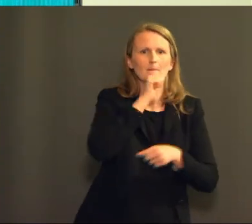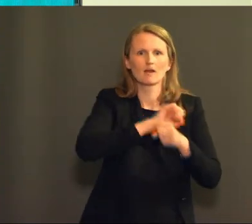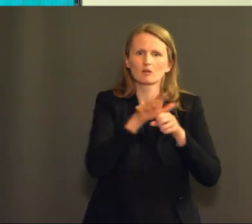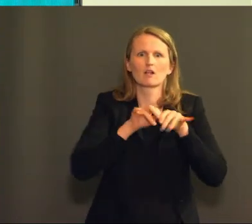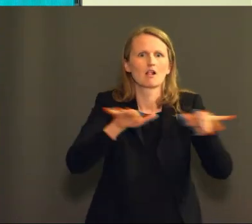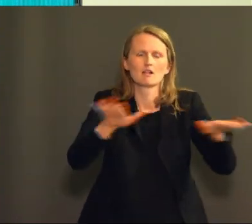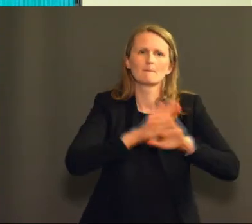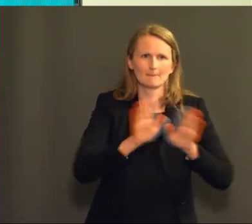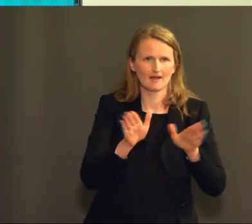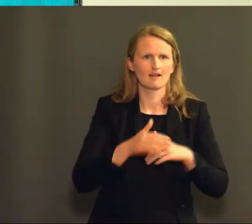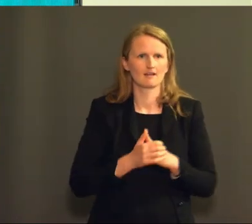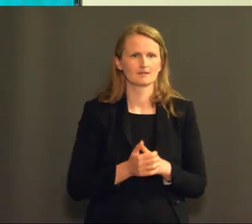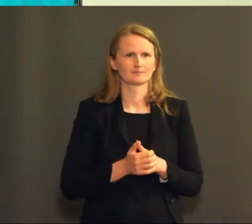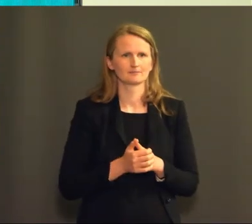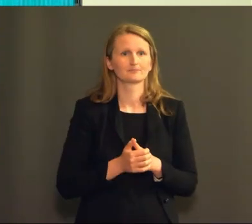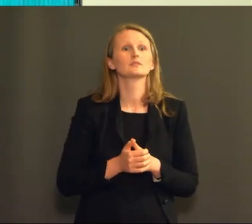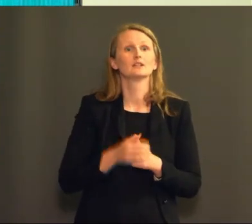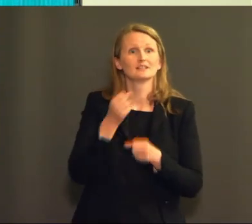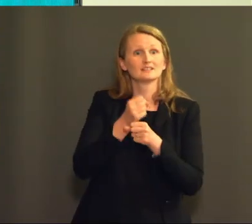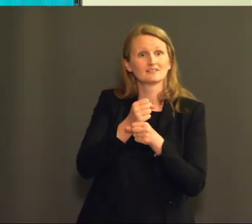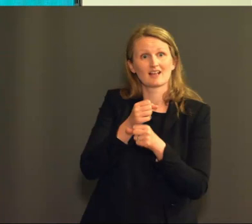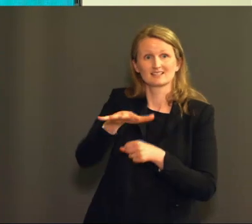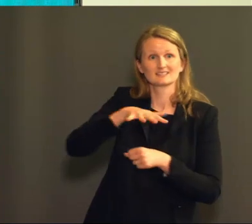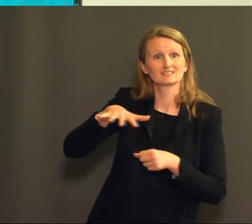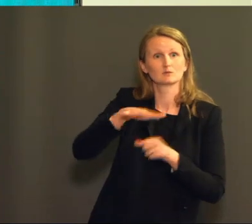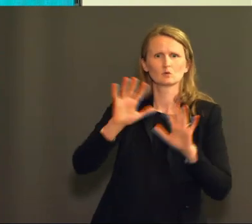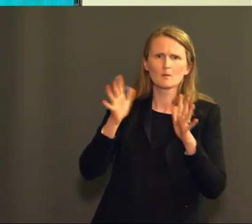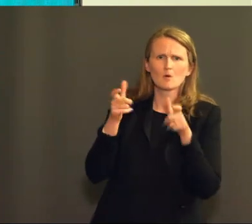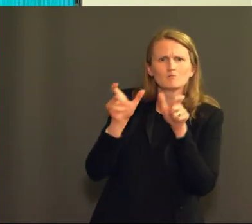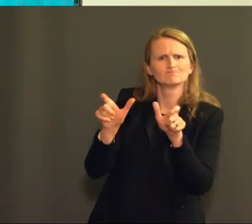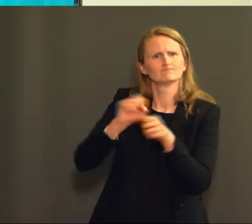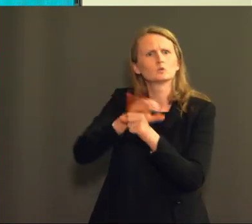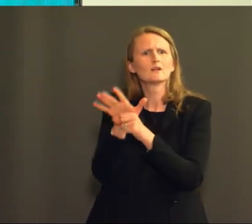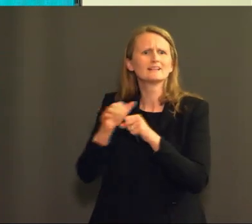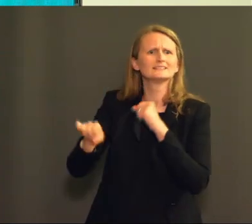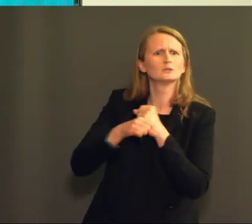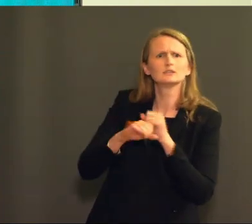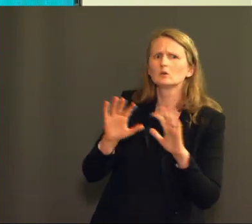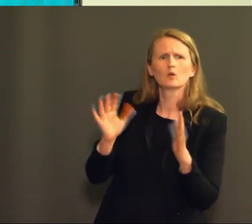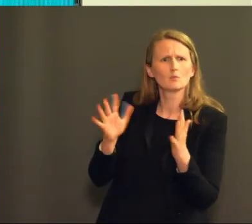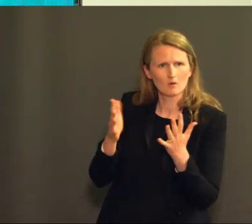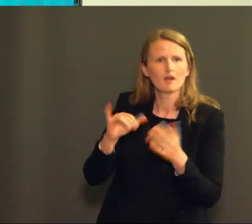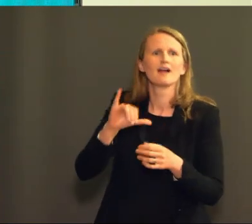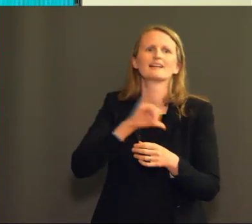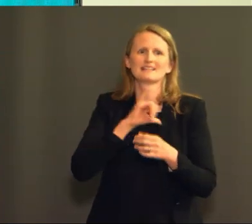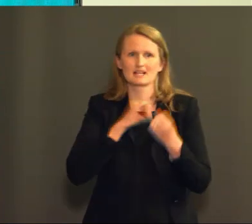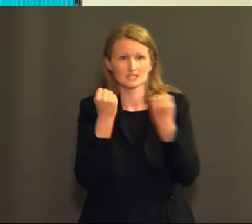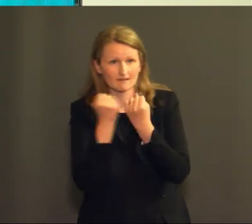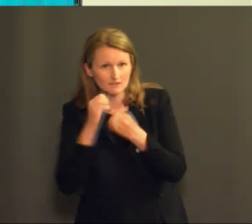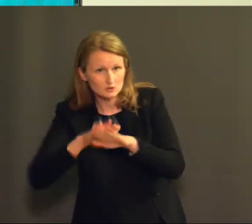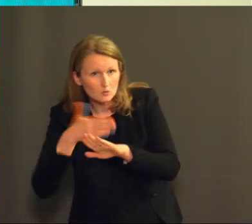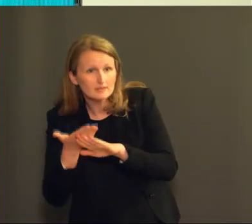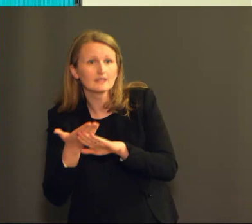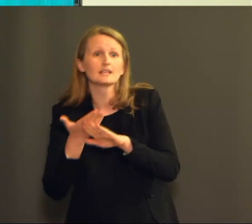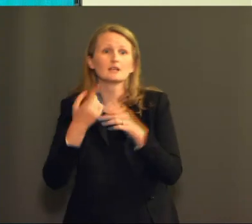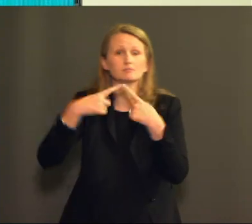représentés les partenaires sociaux et les services de santé au travail, sous la présidence de Karel van Damme et en étroite